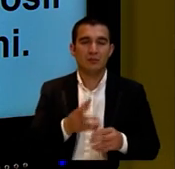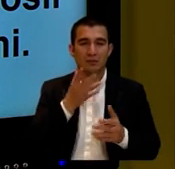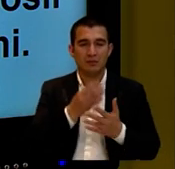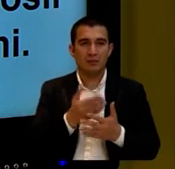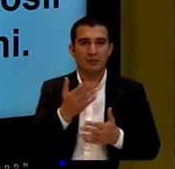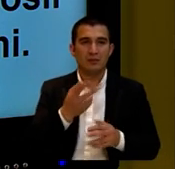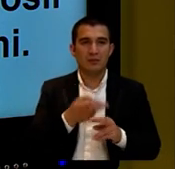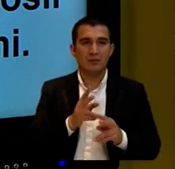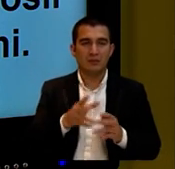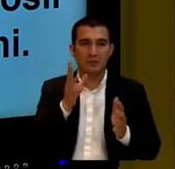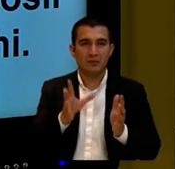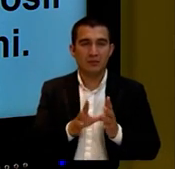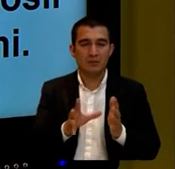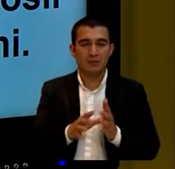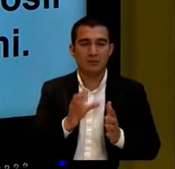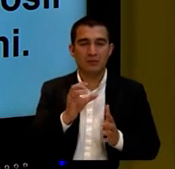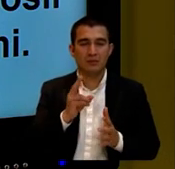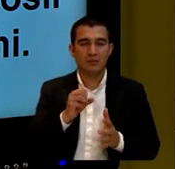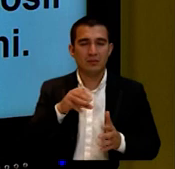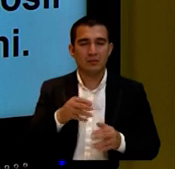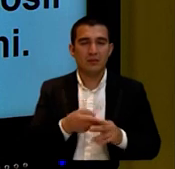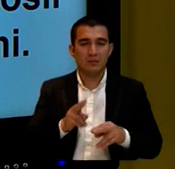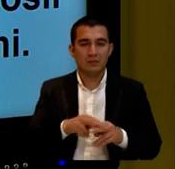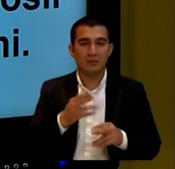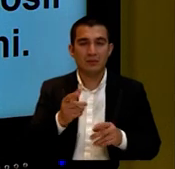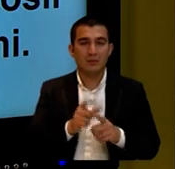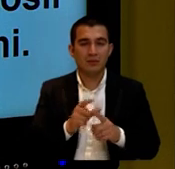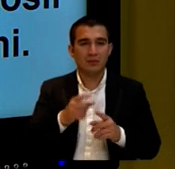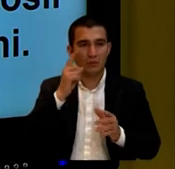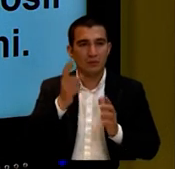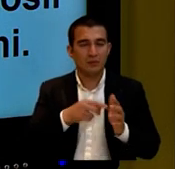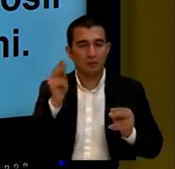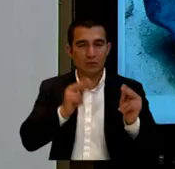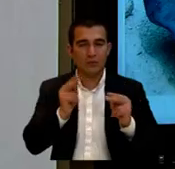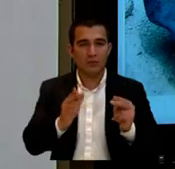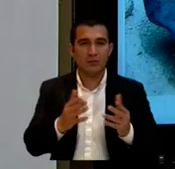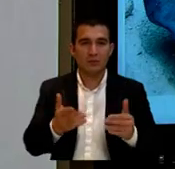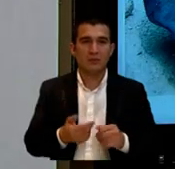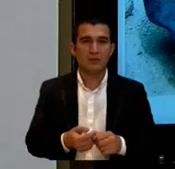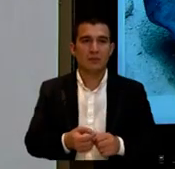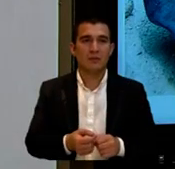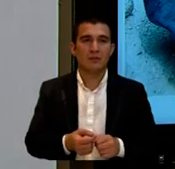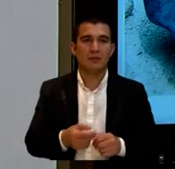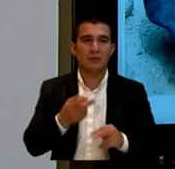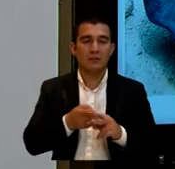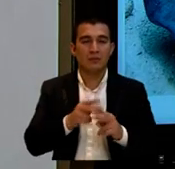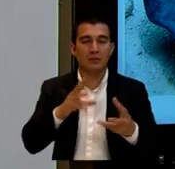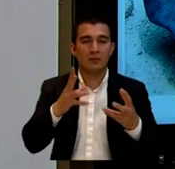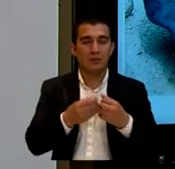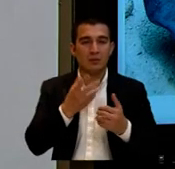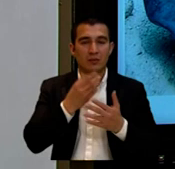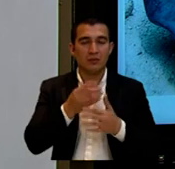электрискәтдагі идеоадаптацияларға орғанып чығамыз. Демәк, бұларының